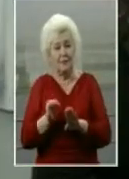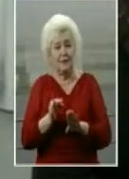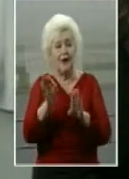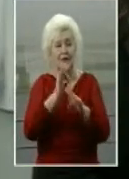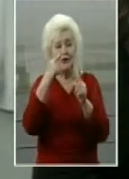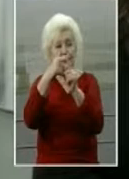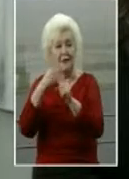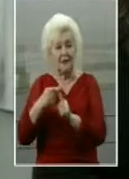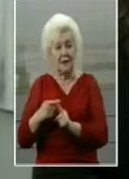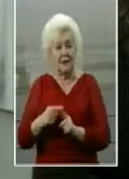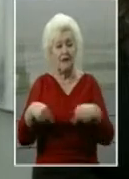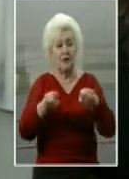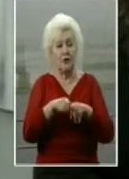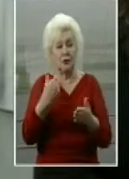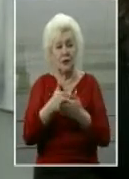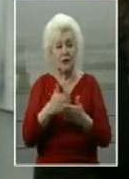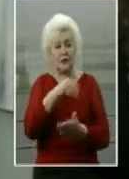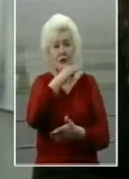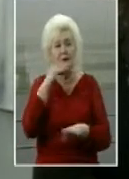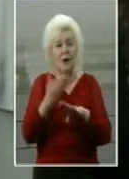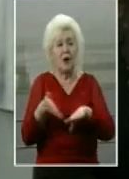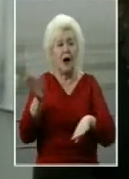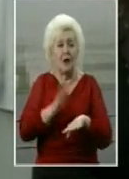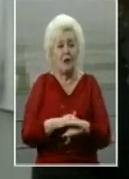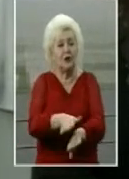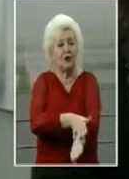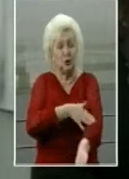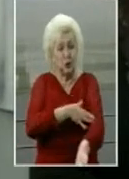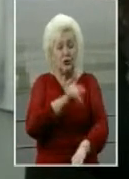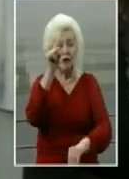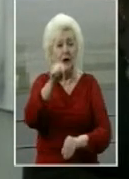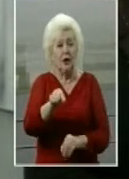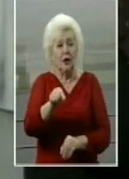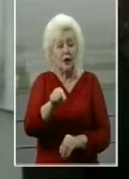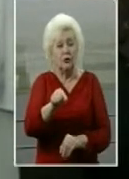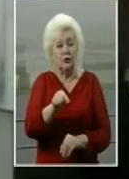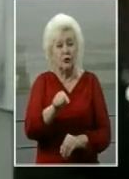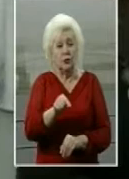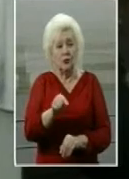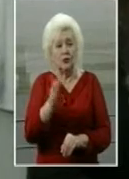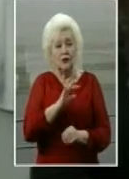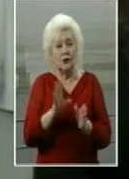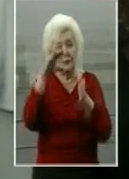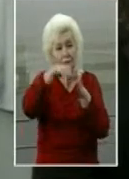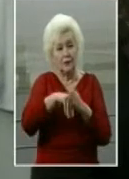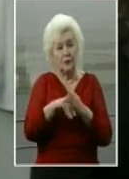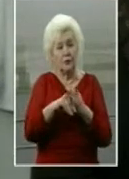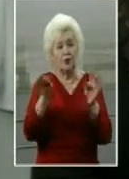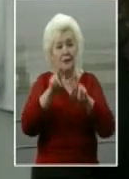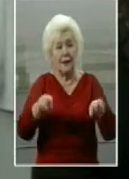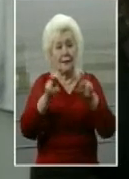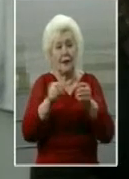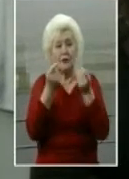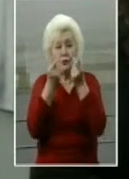Вишивати хрестиком, я так вважаю, набагато важче, дуже довше, тому що тут ті шви, от якщо ми будемо розглядати, я вам